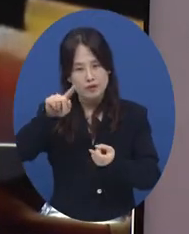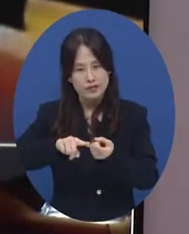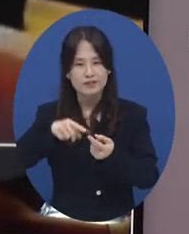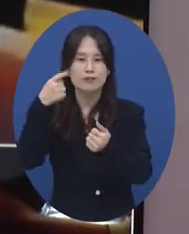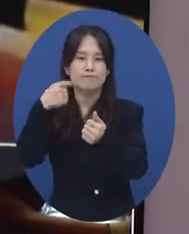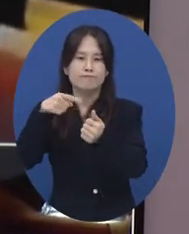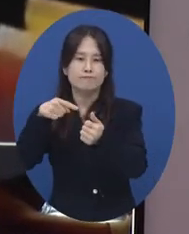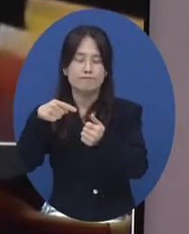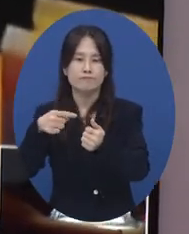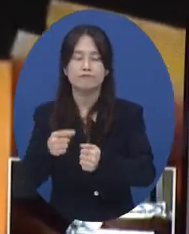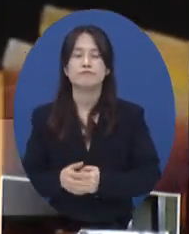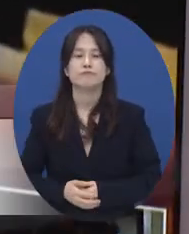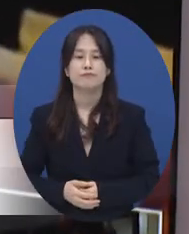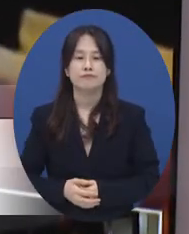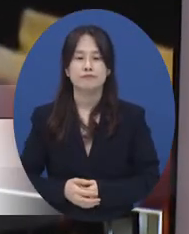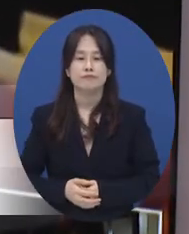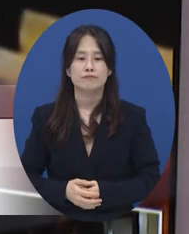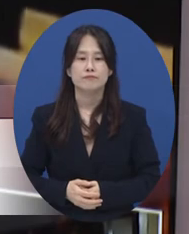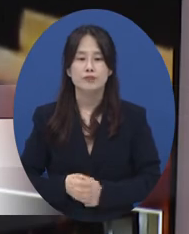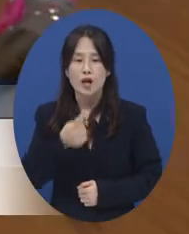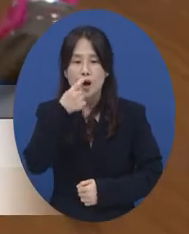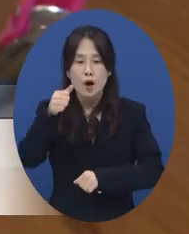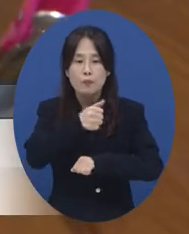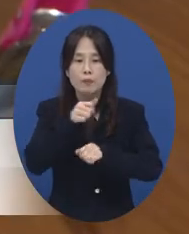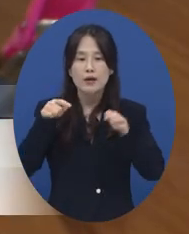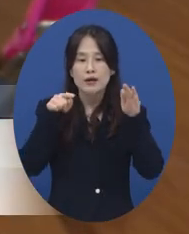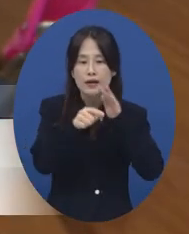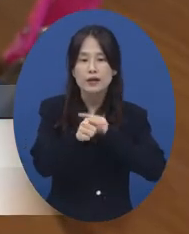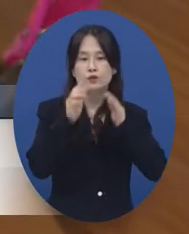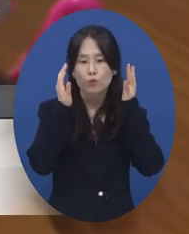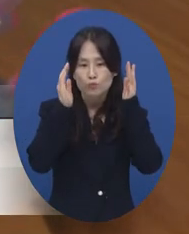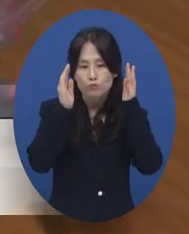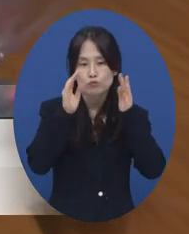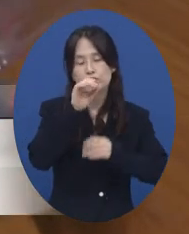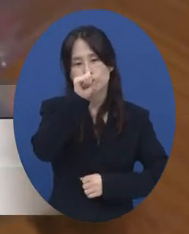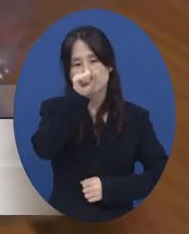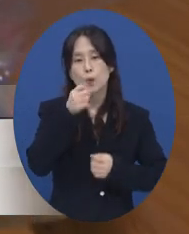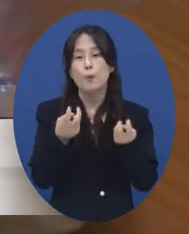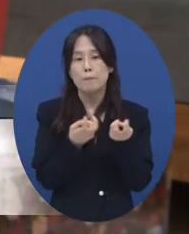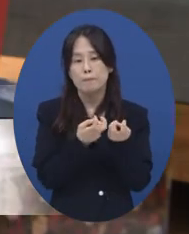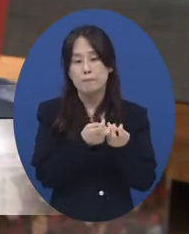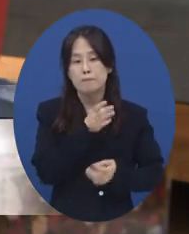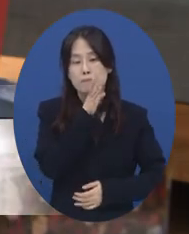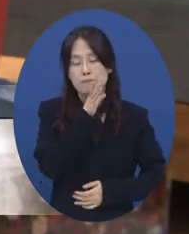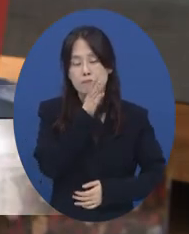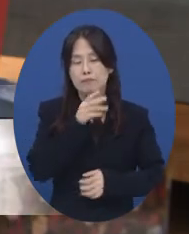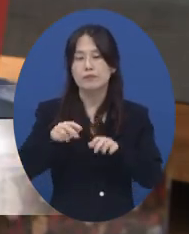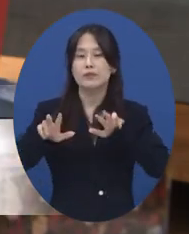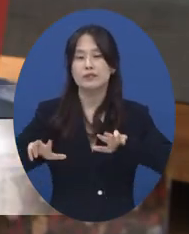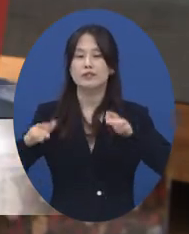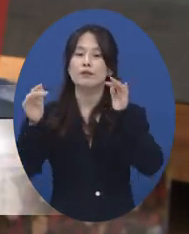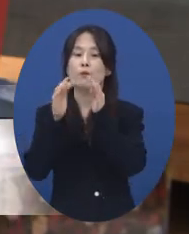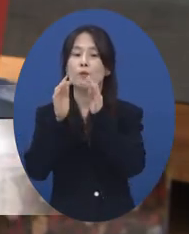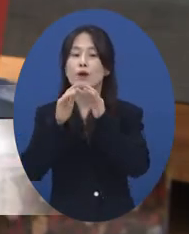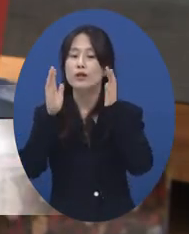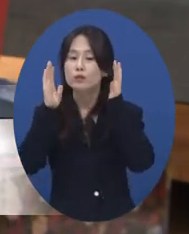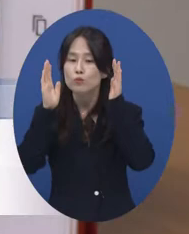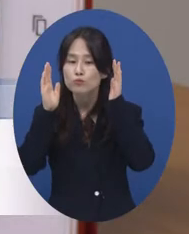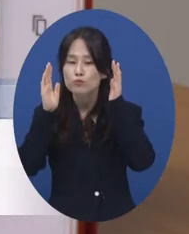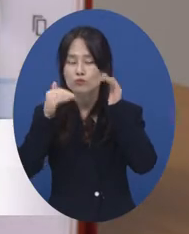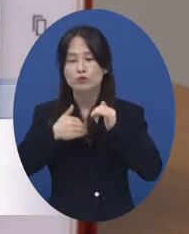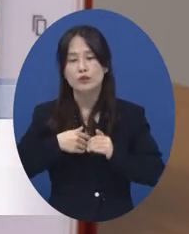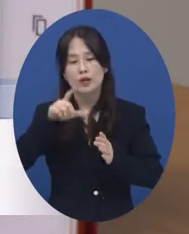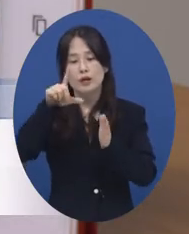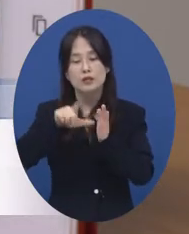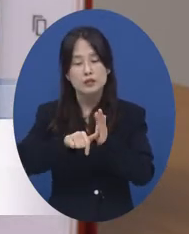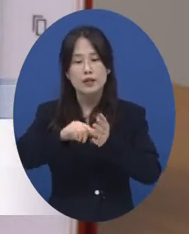코칭을 해줍니다. 이제 학원을 가서 저희가 수업을 받는 것도 좋은 방법이긴 한데, 이제 온라인 수업으로